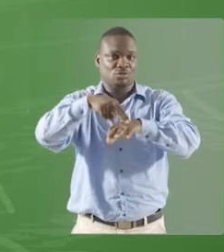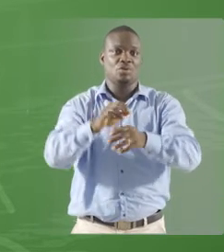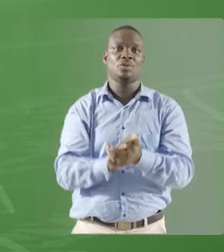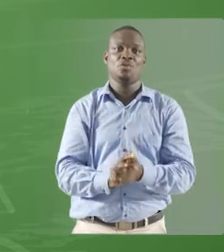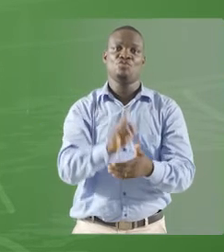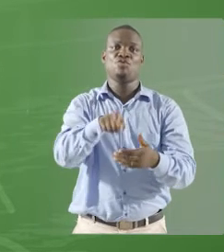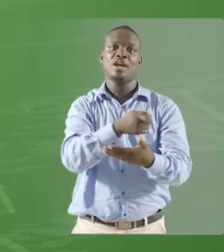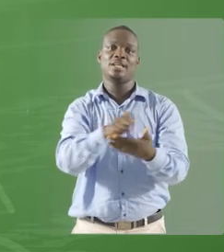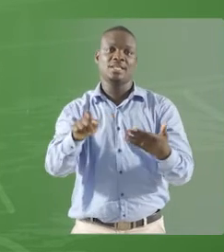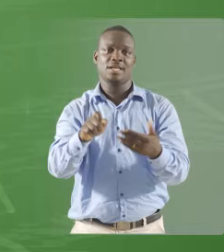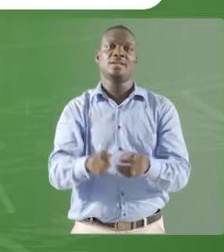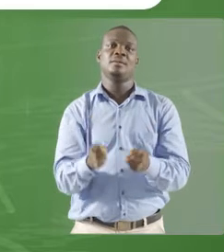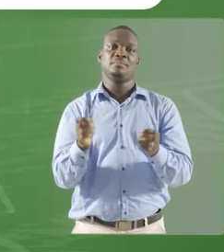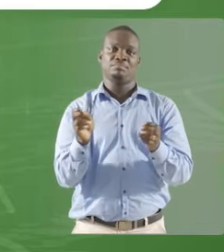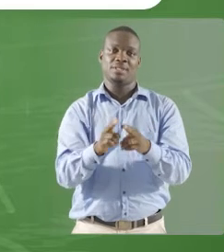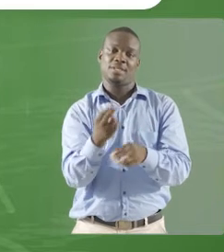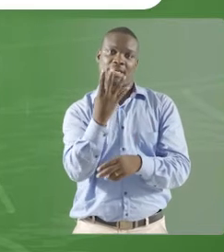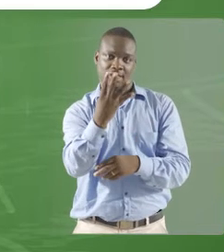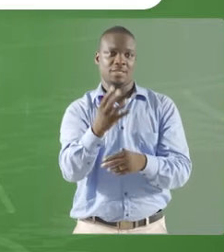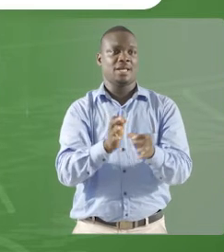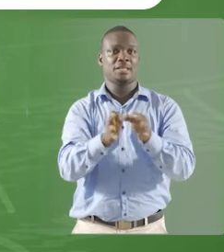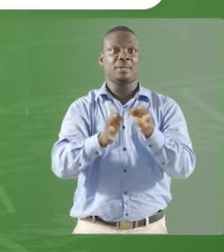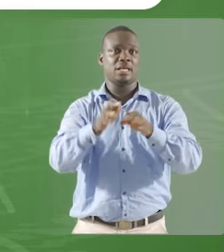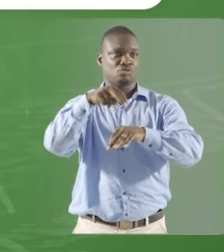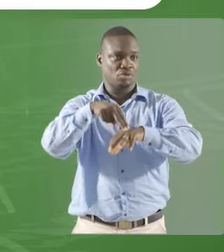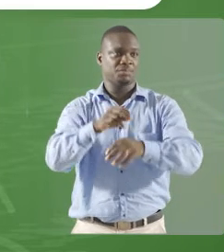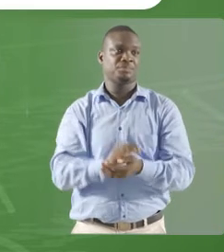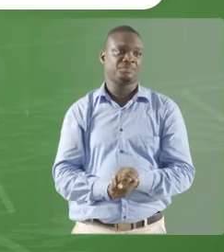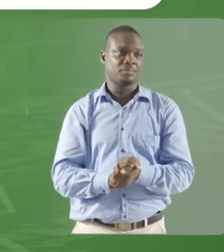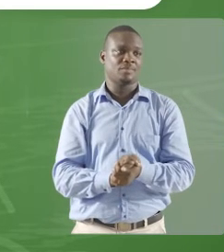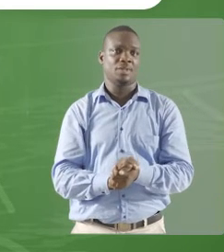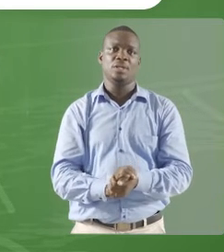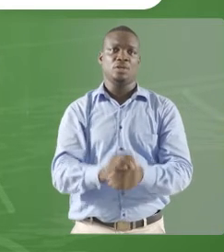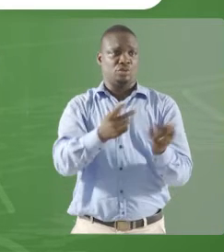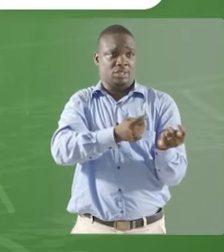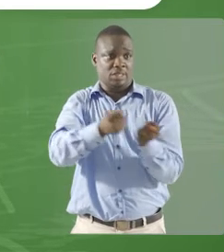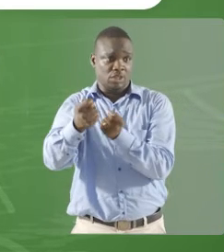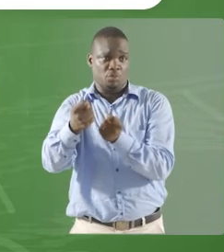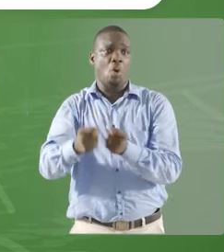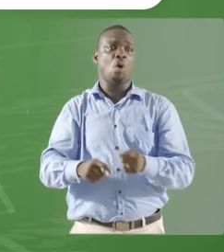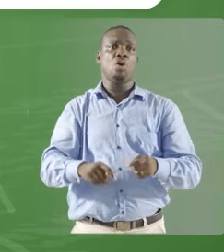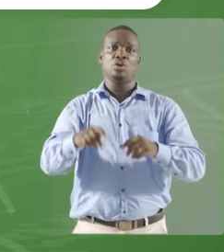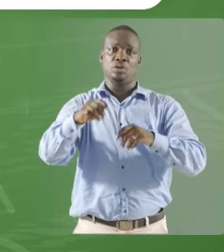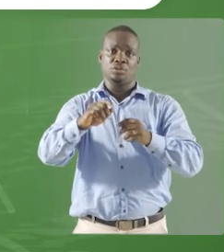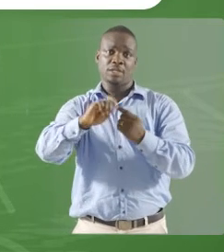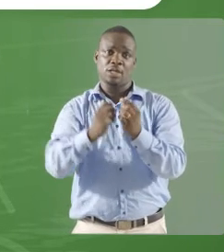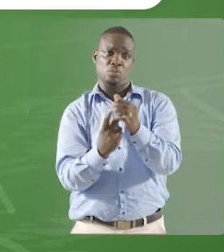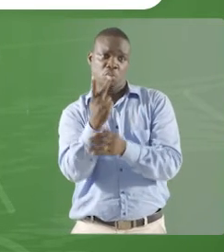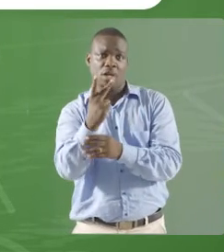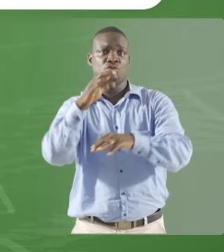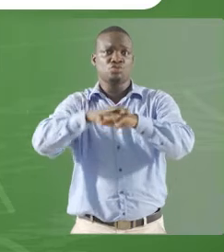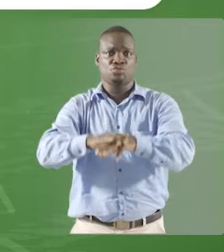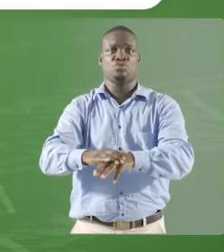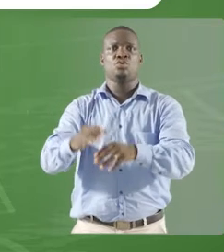4, interprétation. Le transport du grain de pollen sur le stigmate est